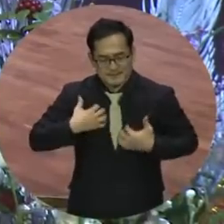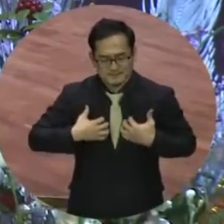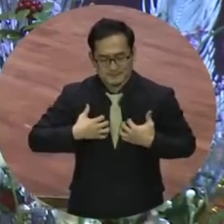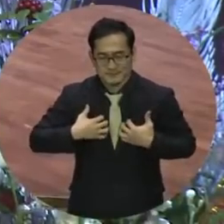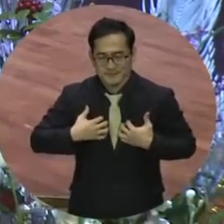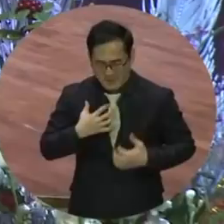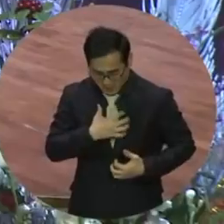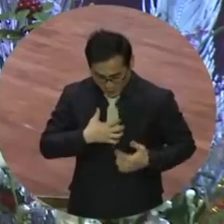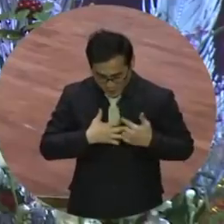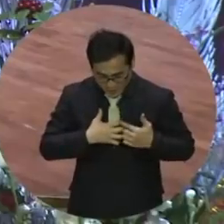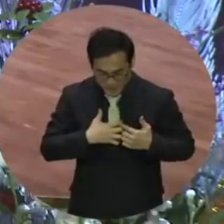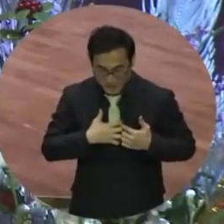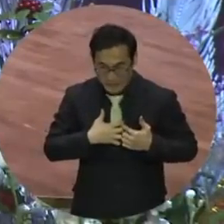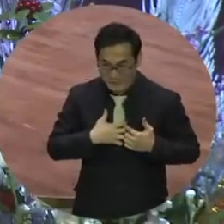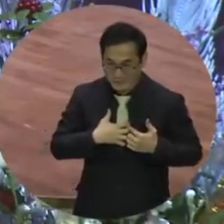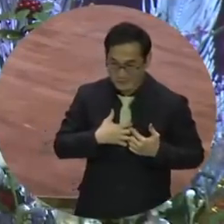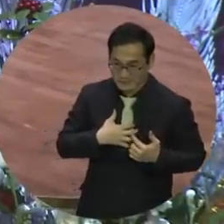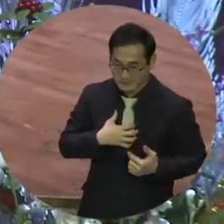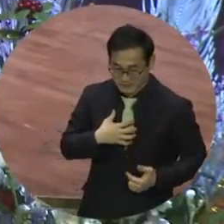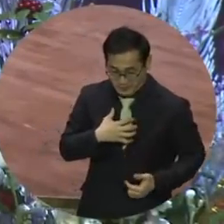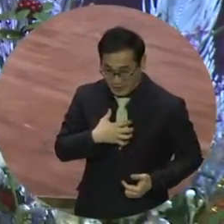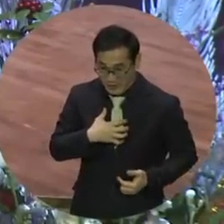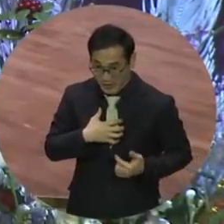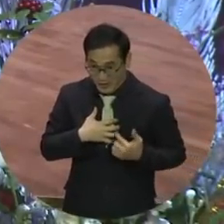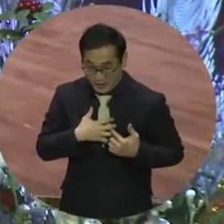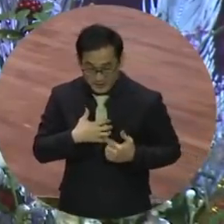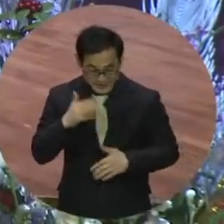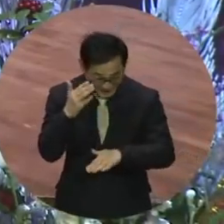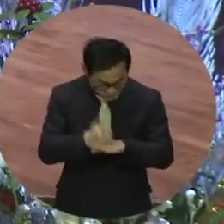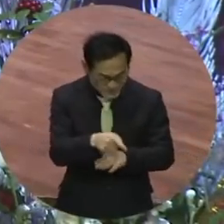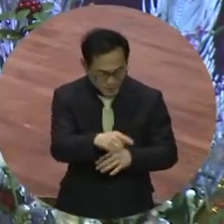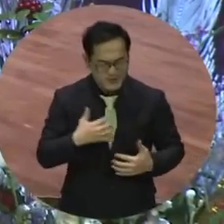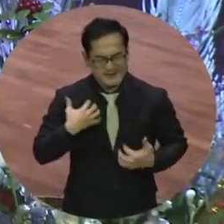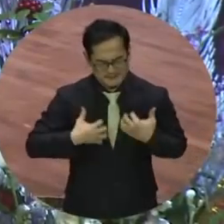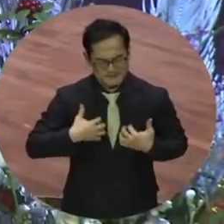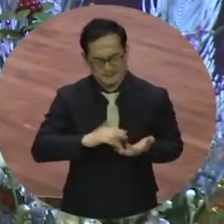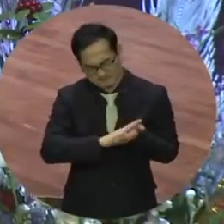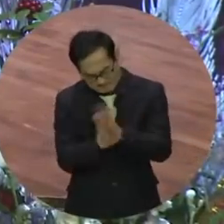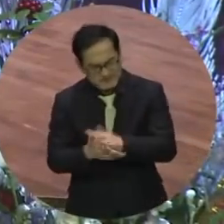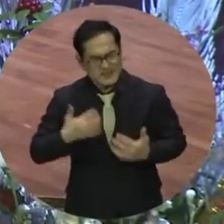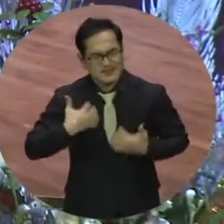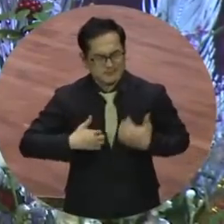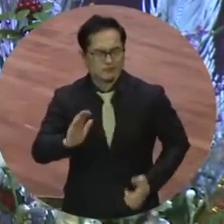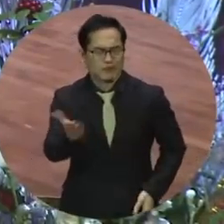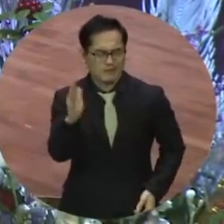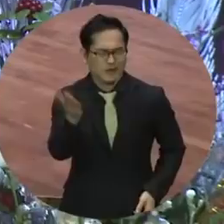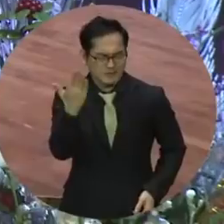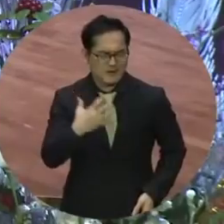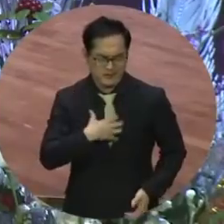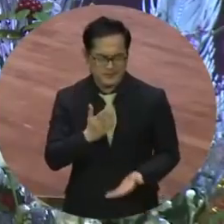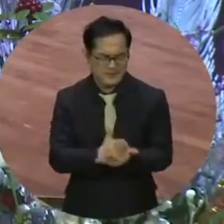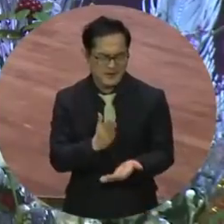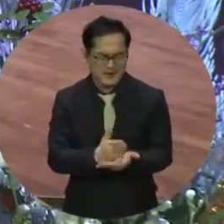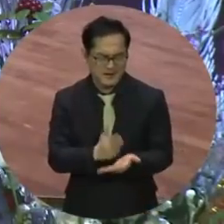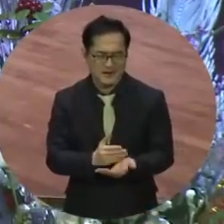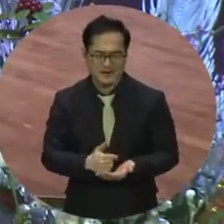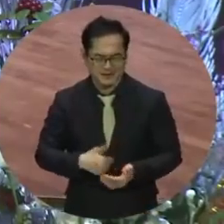사실 정상이야. 근데 그것을 다 내가 기쁨으로 바꾸어 줄게. 기쁨으로 다 그렇게 바꿔주세요.